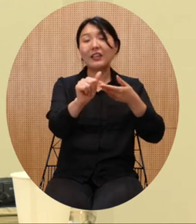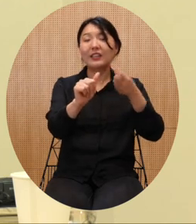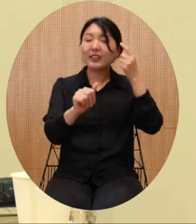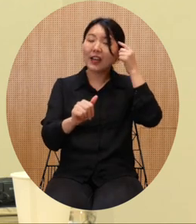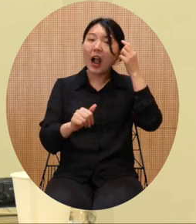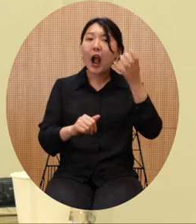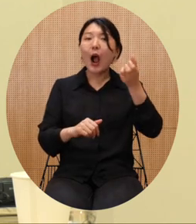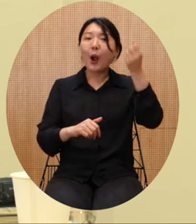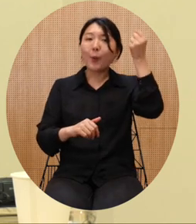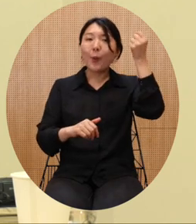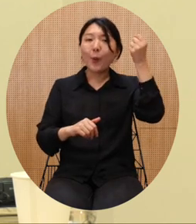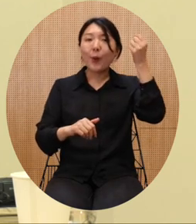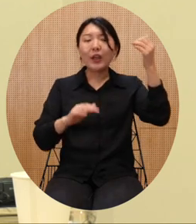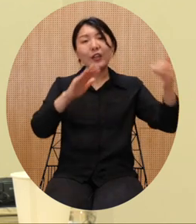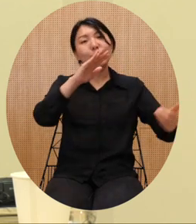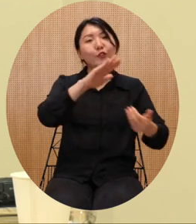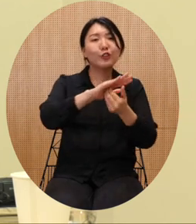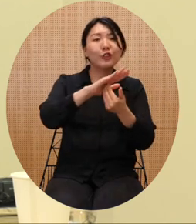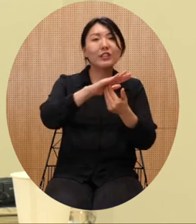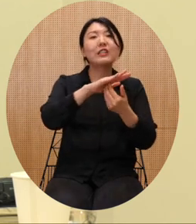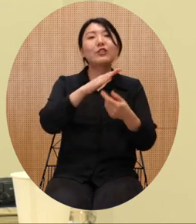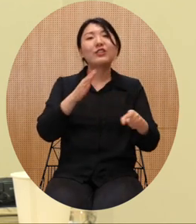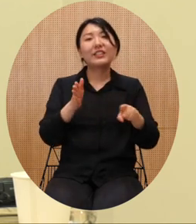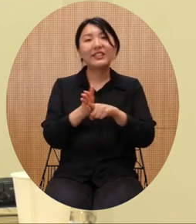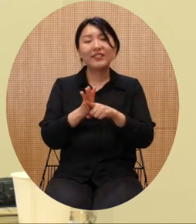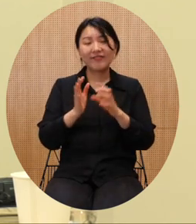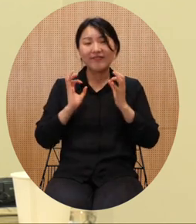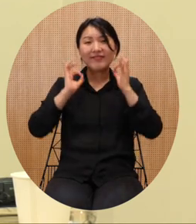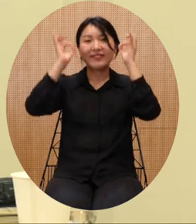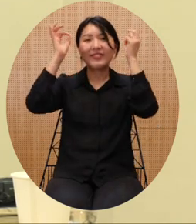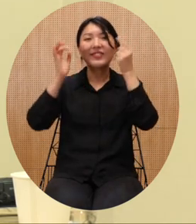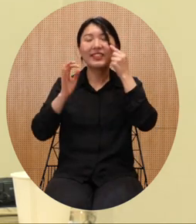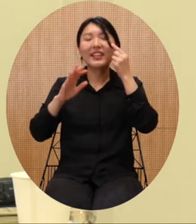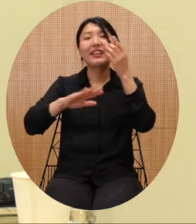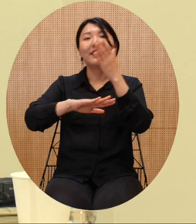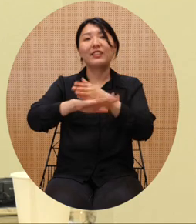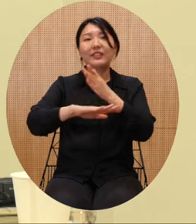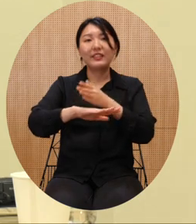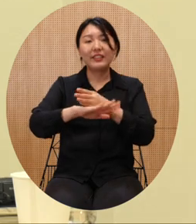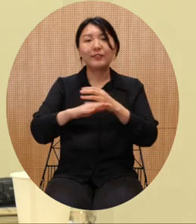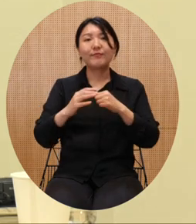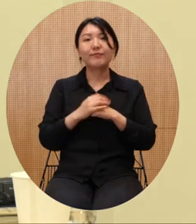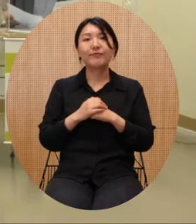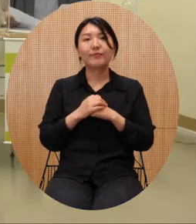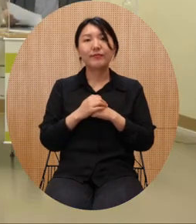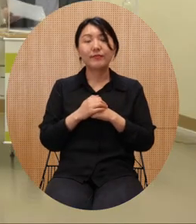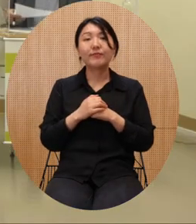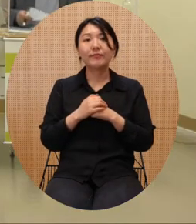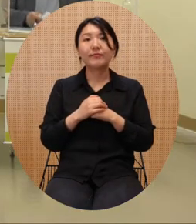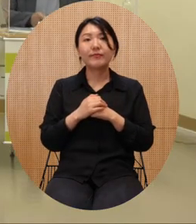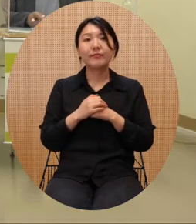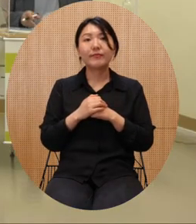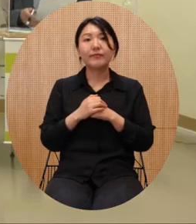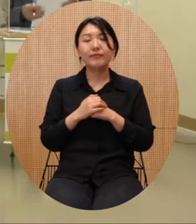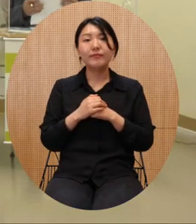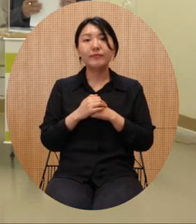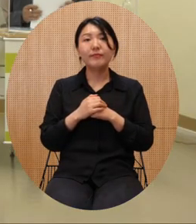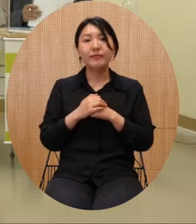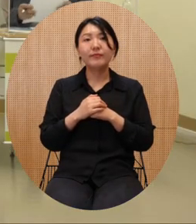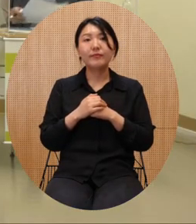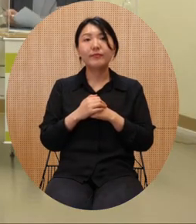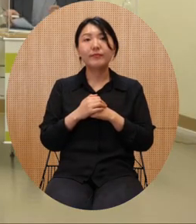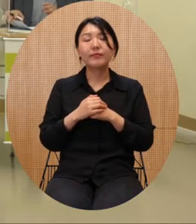좀 실현할 수 있는 방법을 다각적으로 모색하도록 하겠습니다. 감사합니다. 예, 고생하셨습니다. 예, 과장님까지